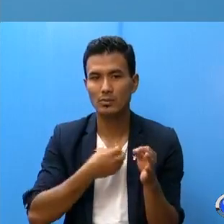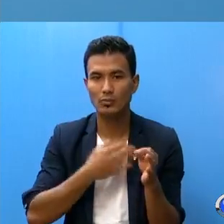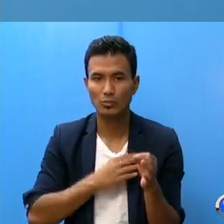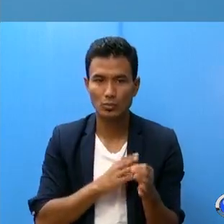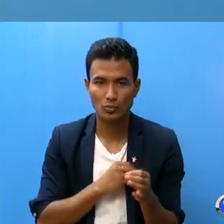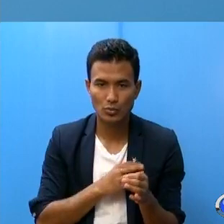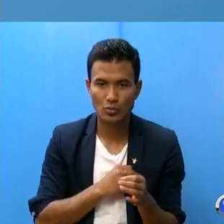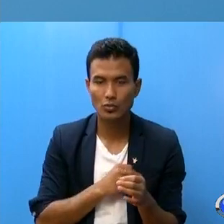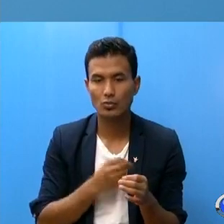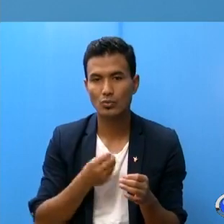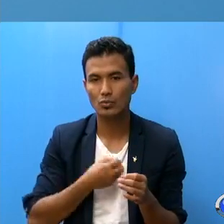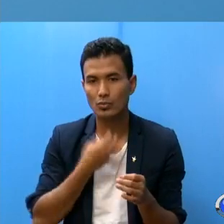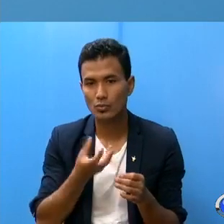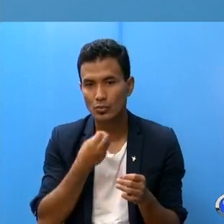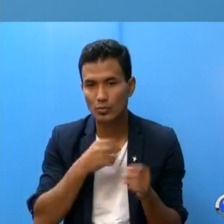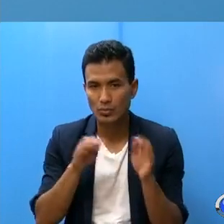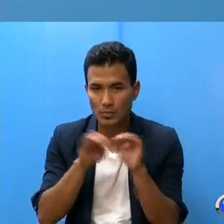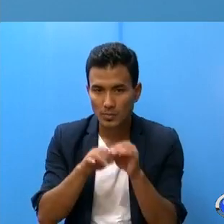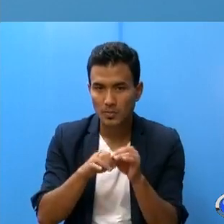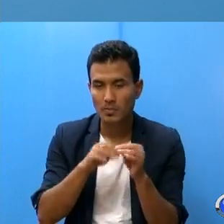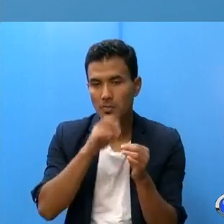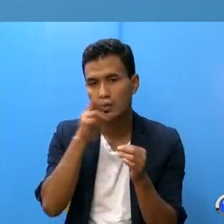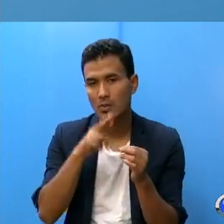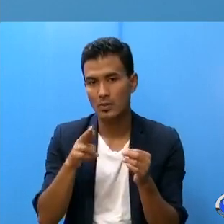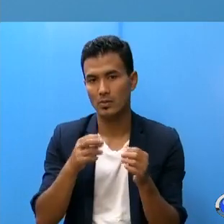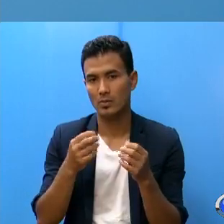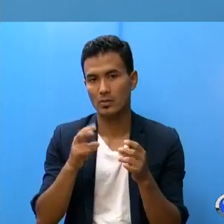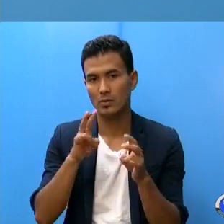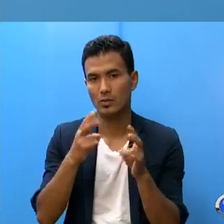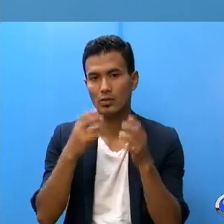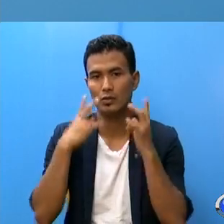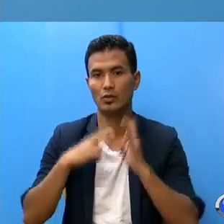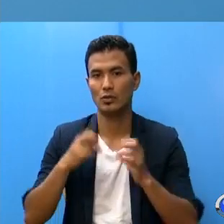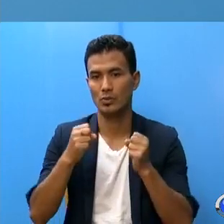मुटको प्रावलम भाएको अथा इम्मुनुटी कम भाएको, ट्रास्प्रांट को बिराय मेरू अथा